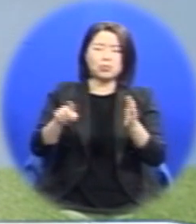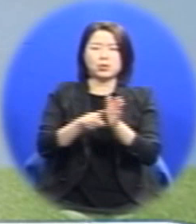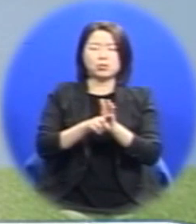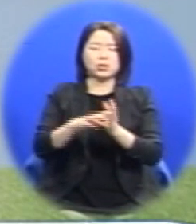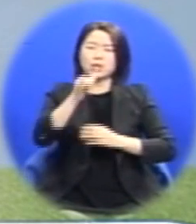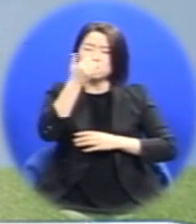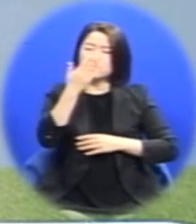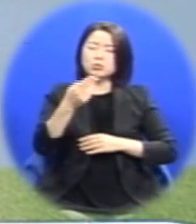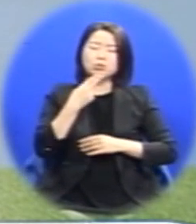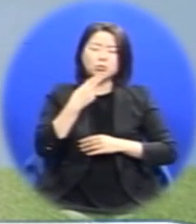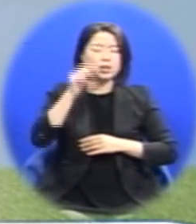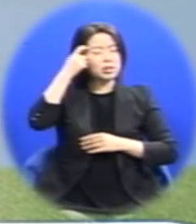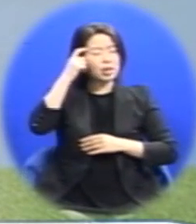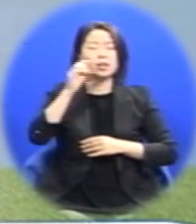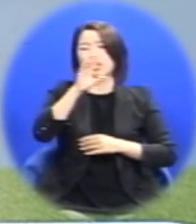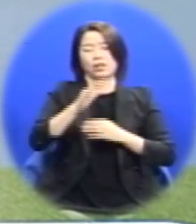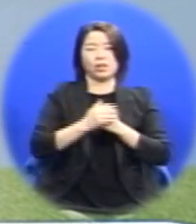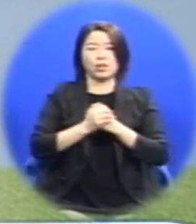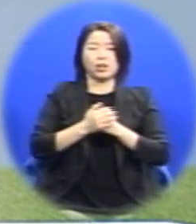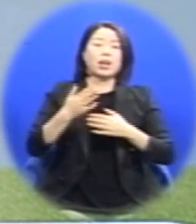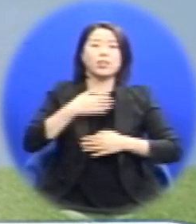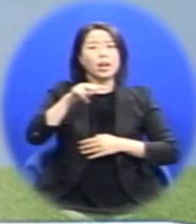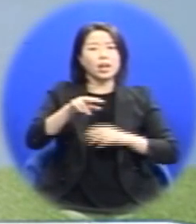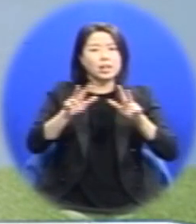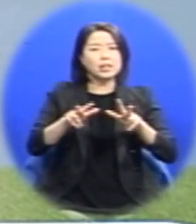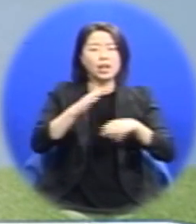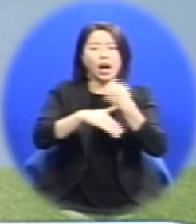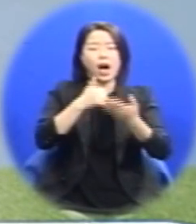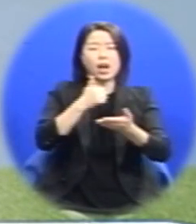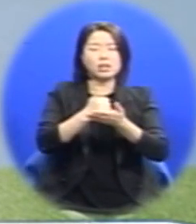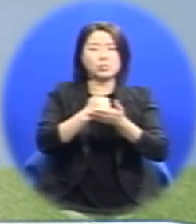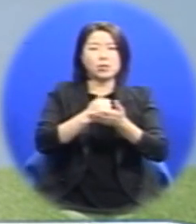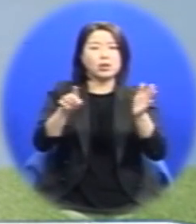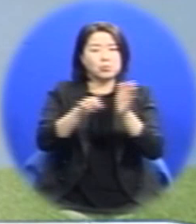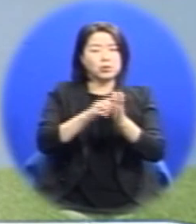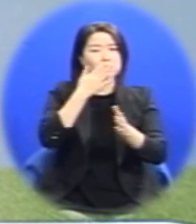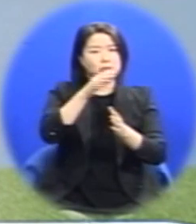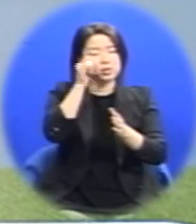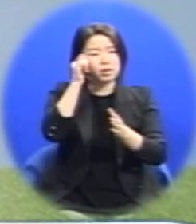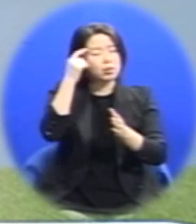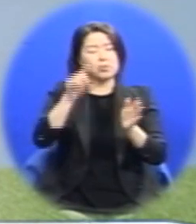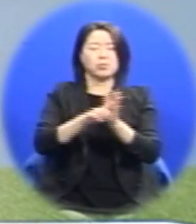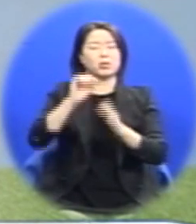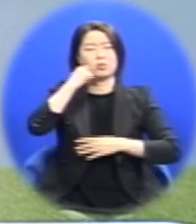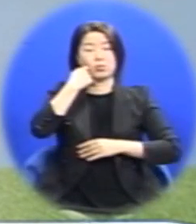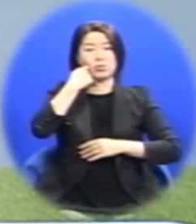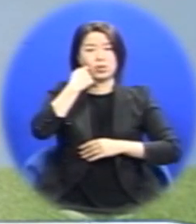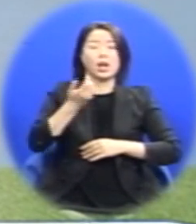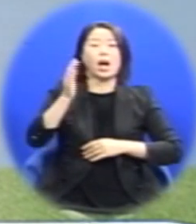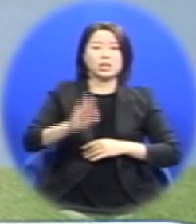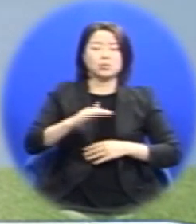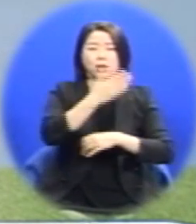수 상상이 안 돼. 내가 이렇게 하나님을 믿을 수 있을 거라고 나는 믿어지지 않아.